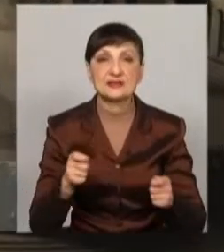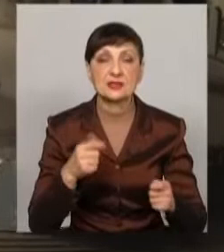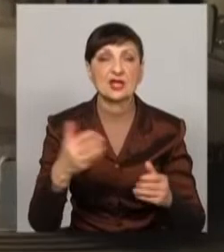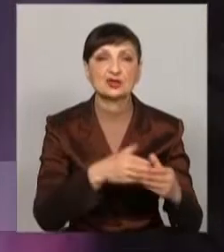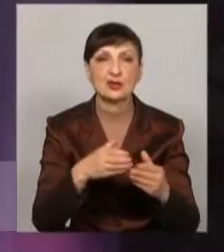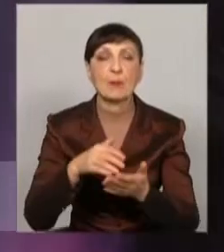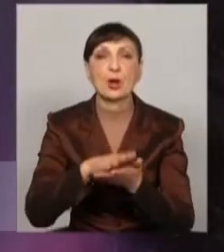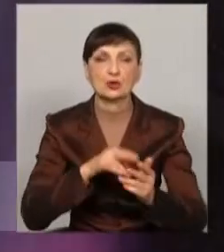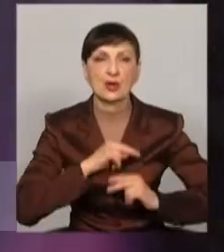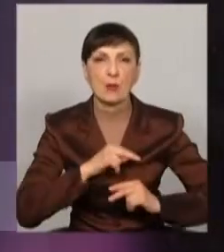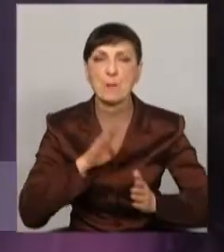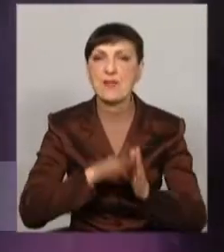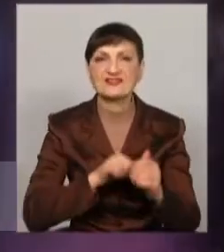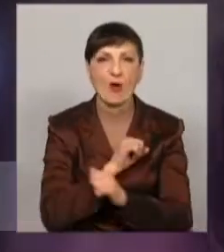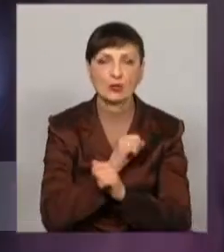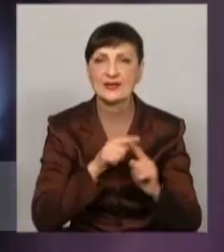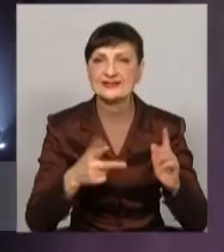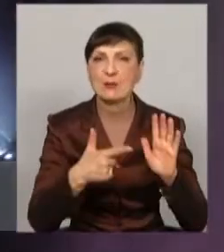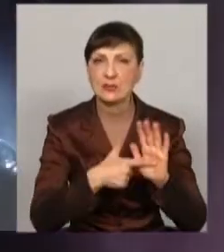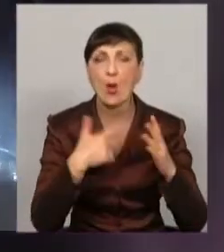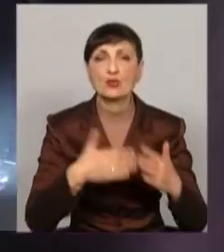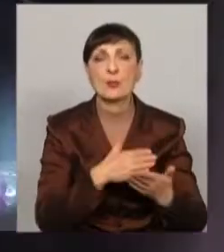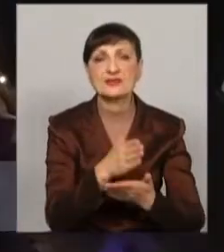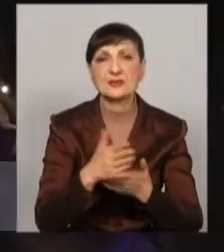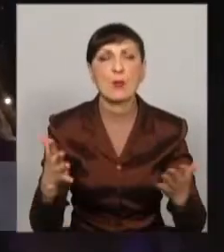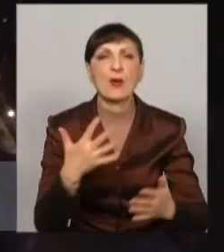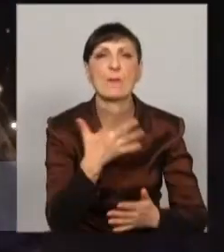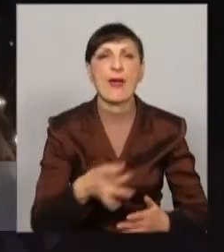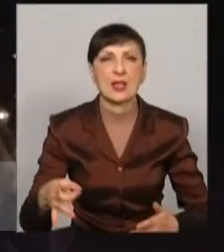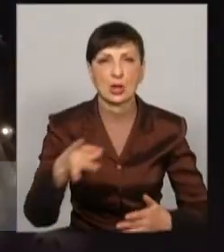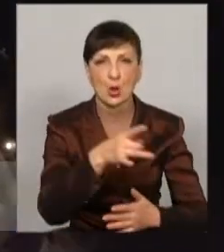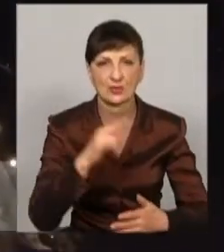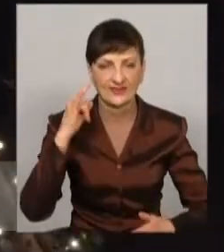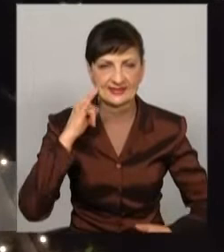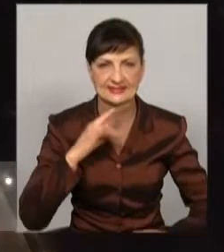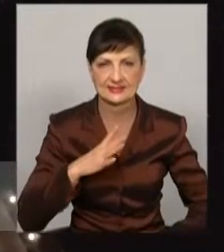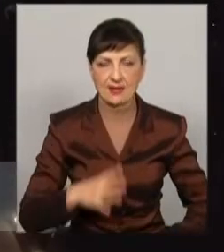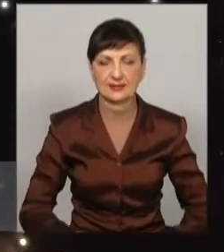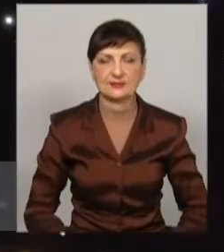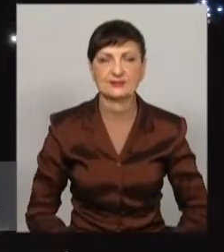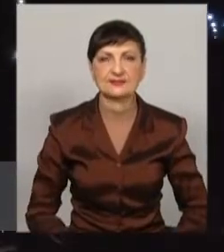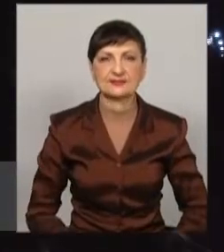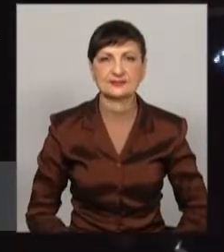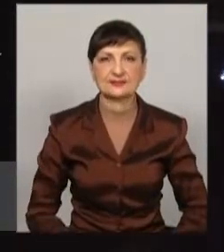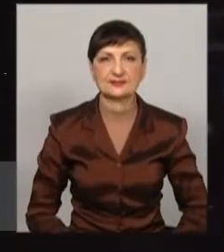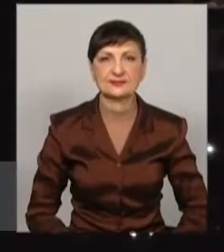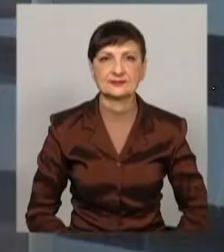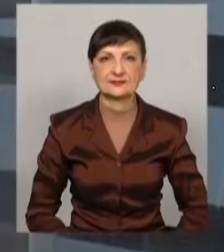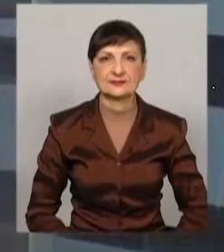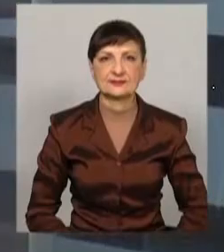продолжат работать без выходных. За 7 дней они уже посетили больше 5 регионов страны. Максим Козлов, телеканал «Алматы».